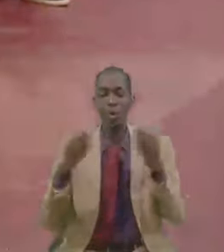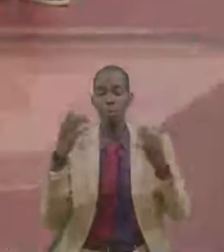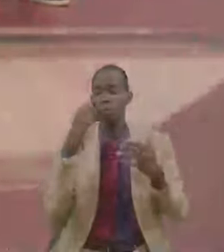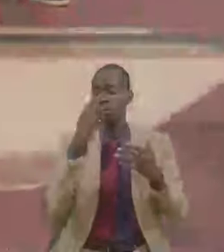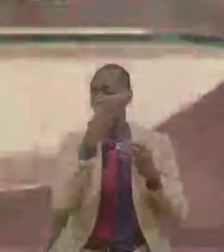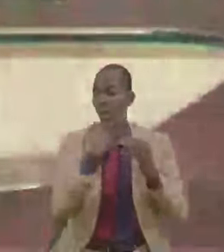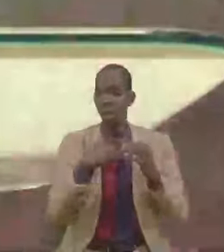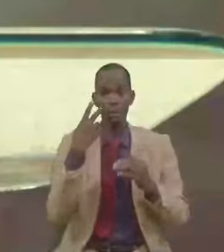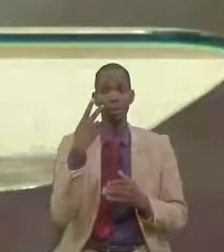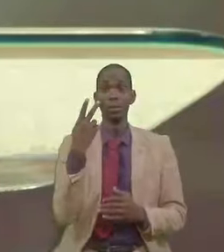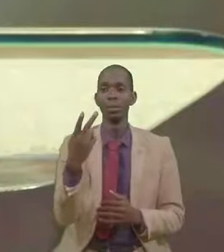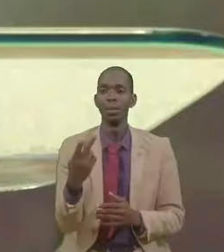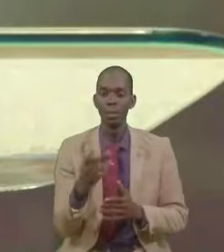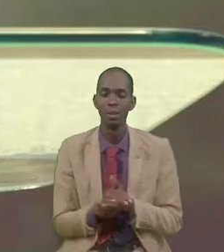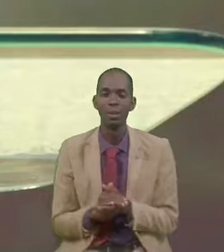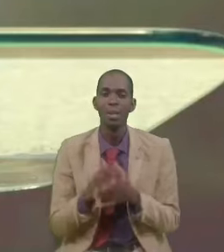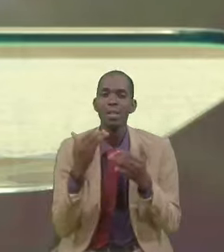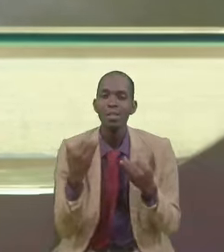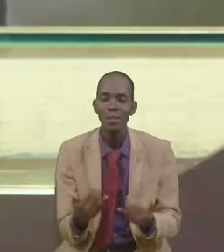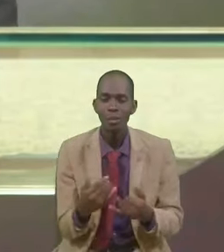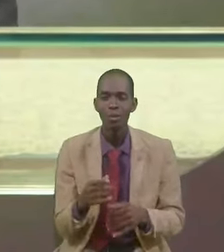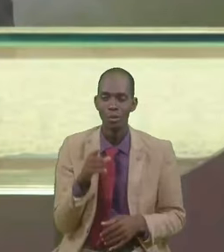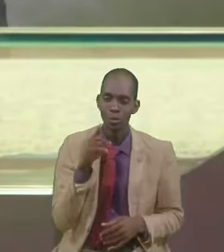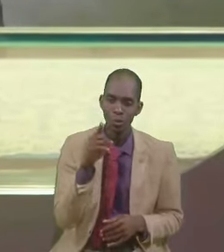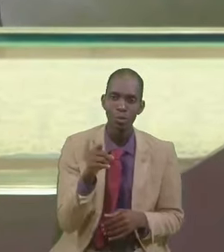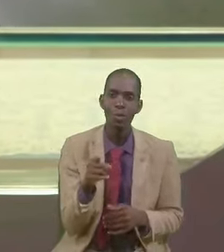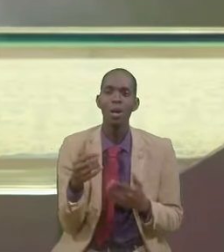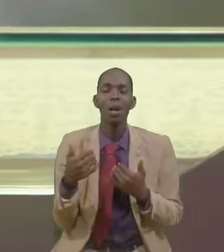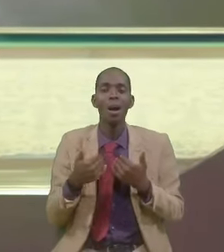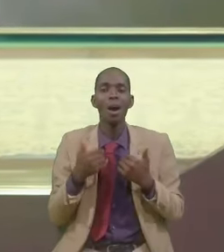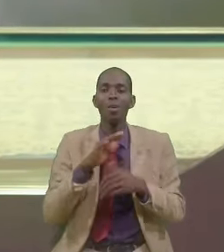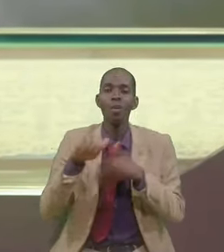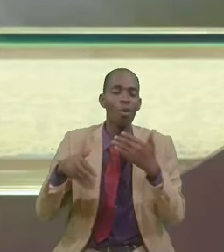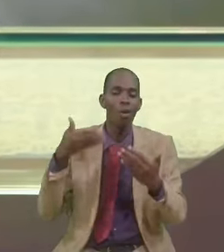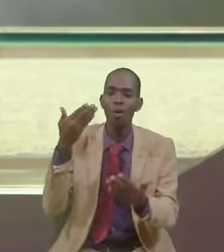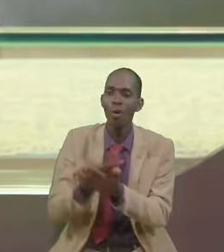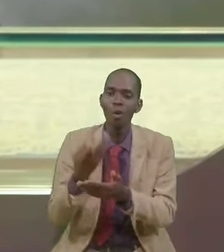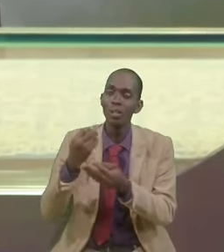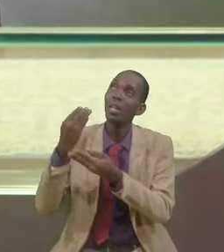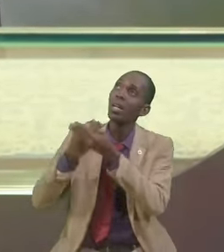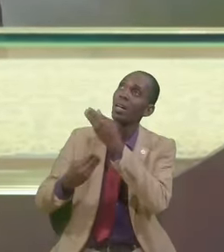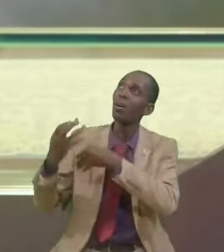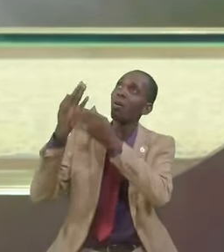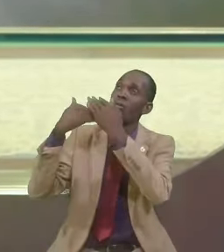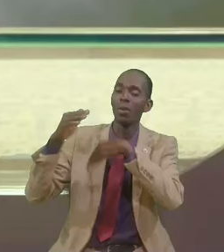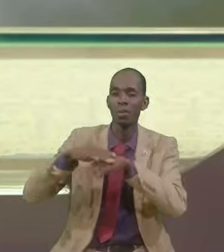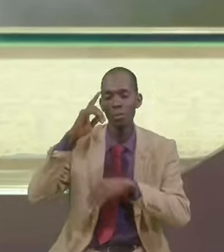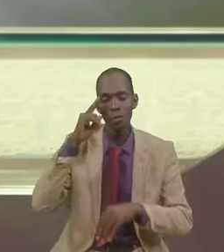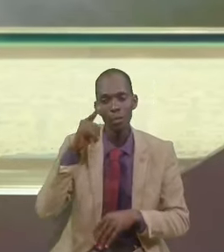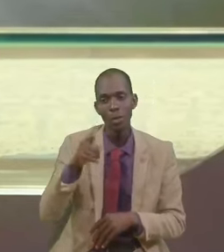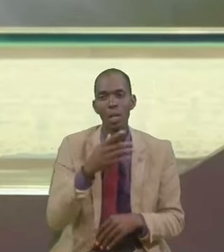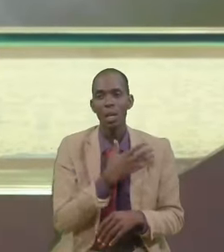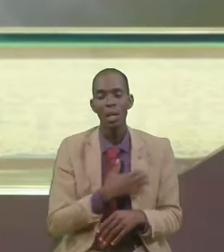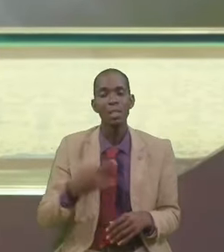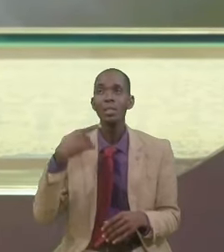voir. Maintenant, vous avez tout l'héritage du ciel disponible pour vous.